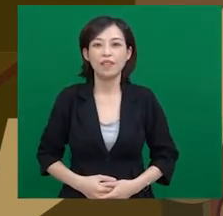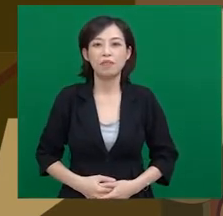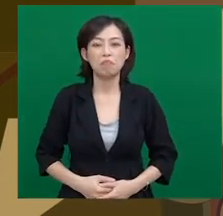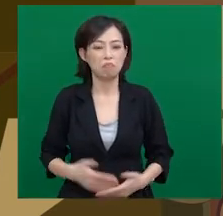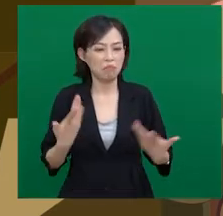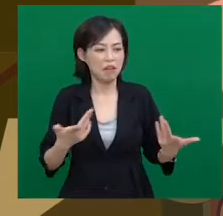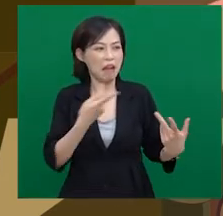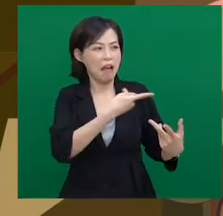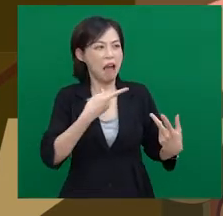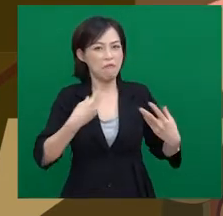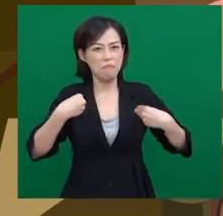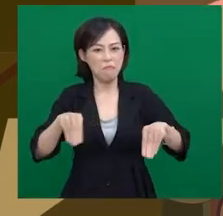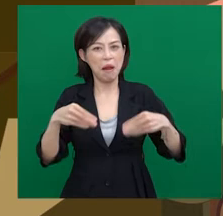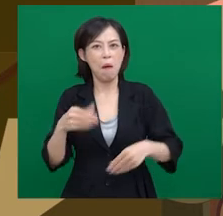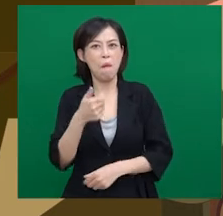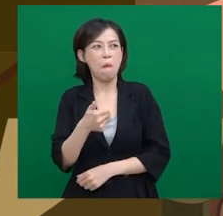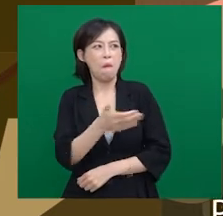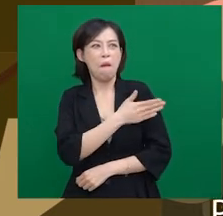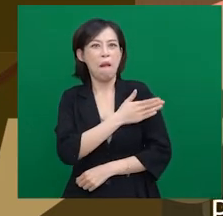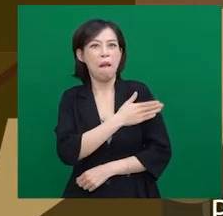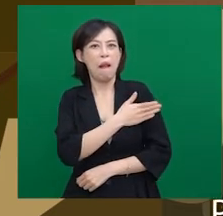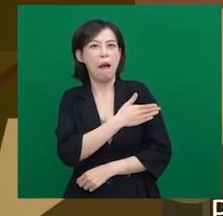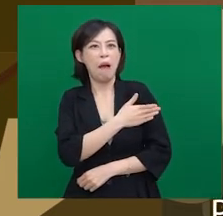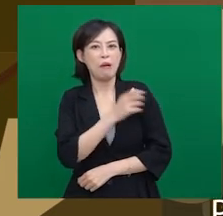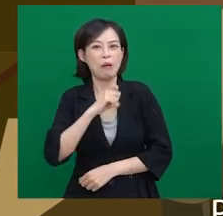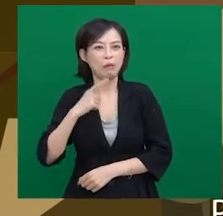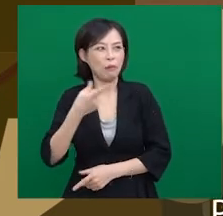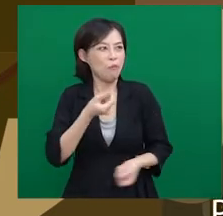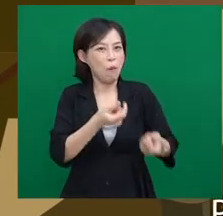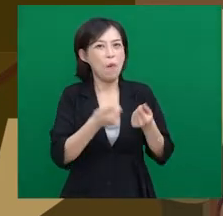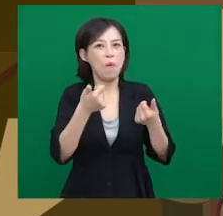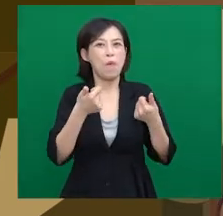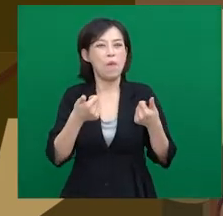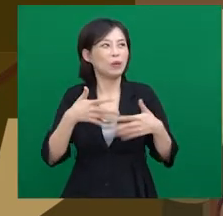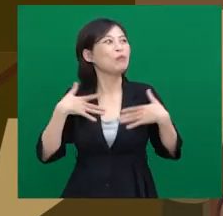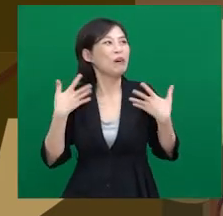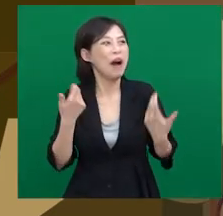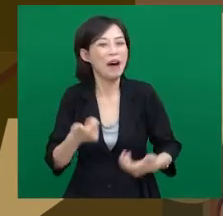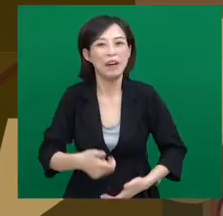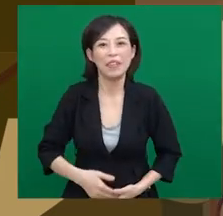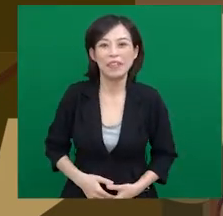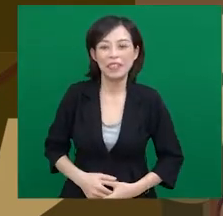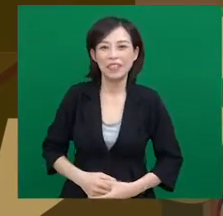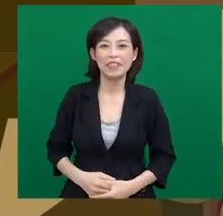Cửa hàng thuốc thú y của em và bác dạo này đều khấm khá, dân mua thuốc nhiều, bán sướng tay bác ha.